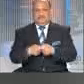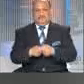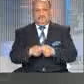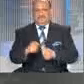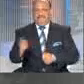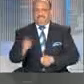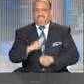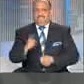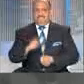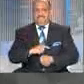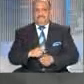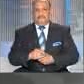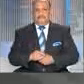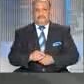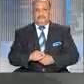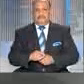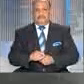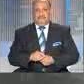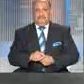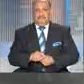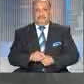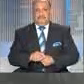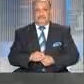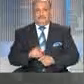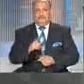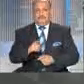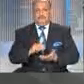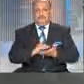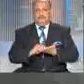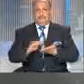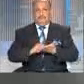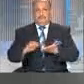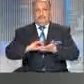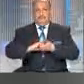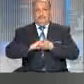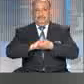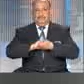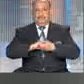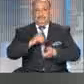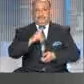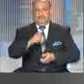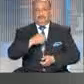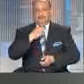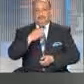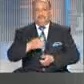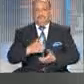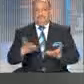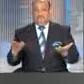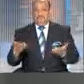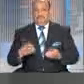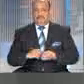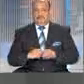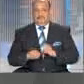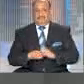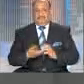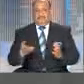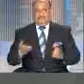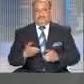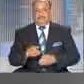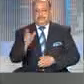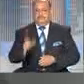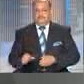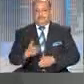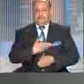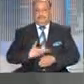الداخلية طالب وتعاود معناها في الامتثال للوقوف لأعوان الأمن، إلا أنه باقي الناس متعنتة. اليوم احنا أصبحنا نطبقوا في